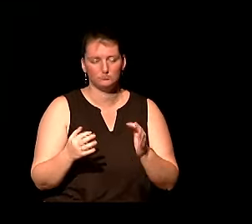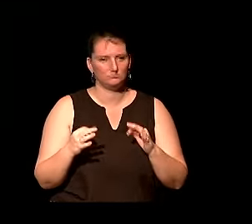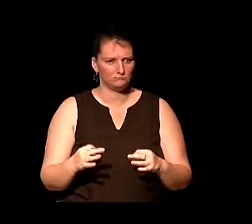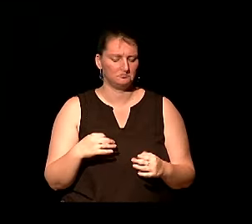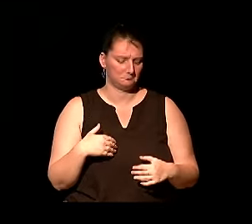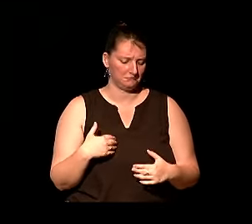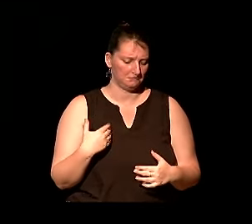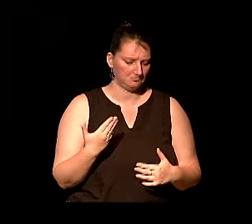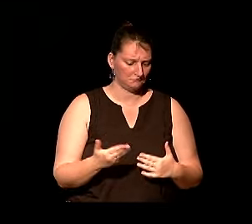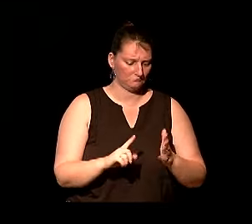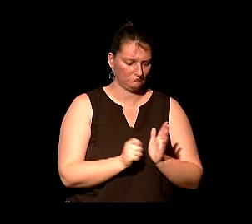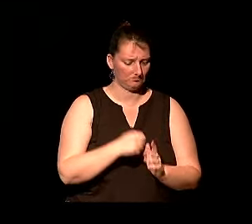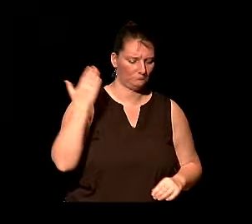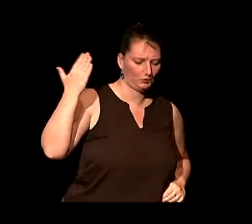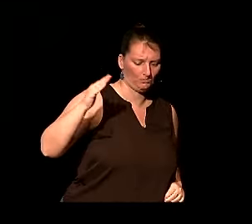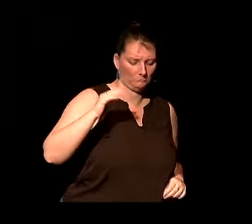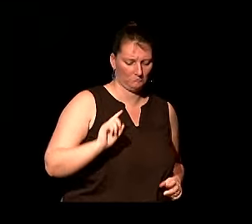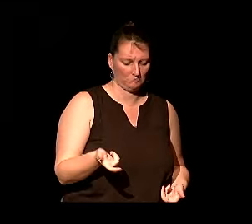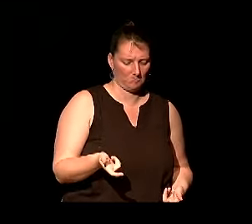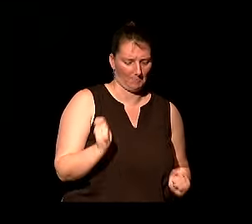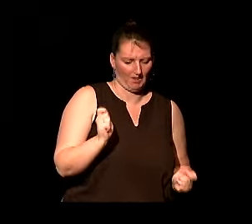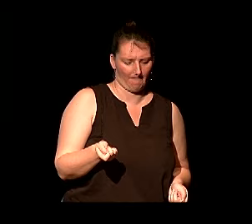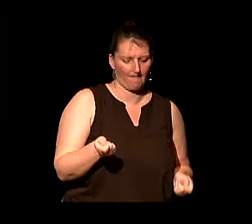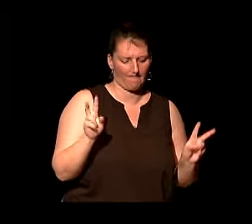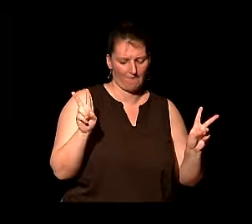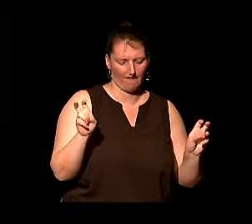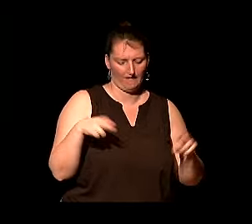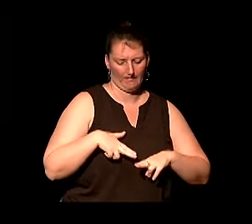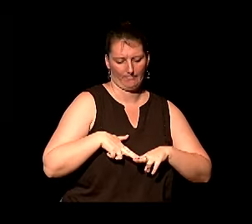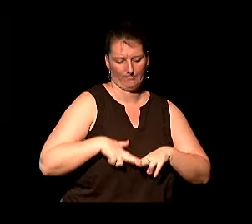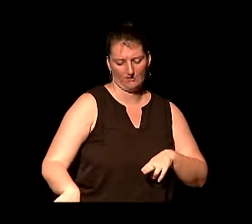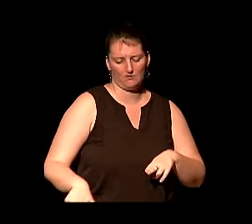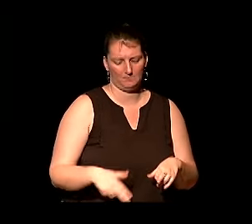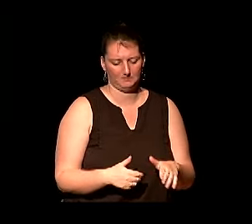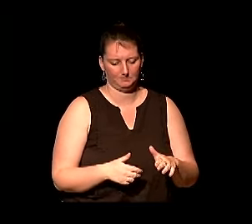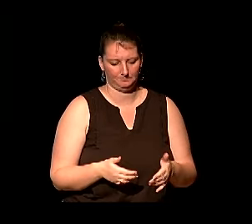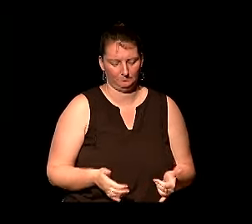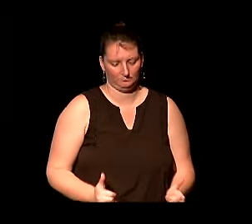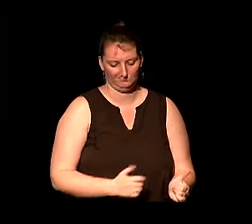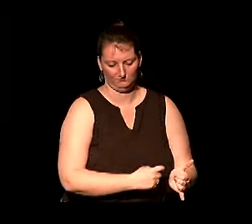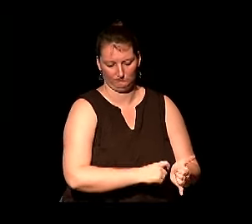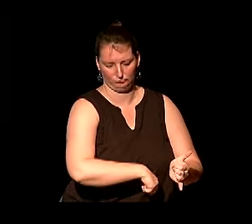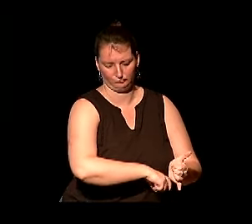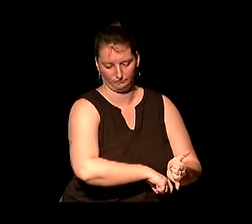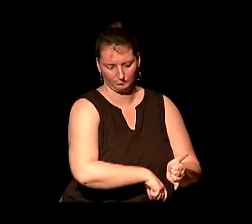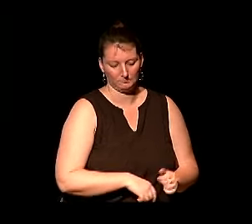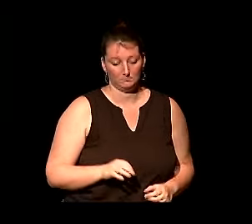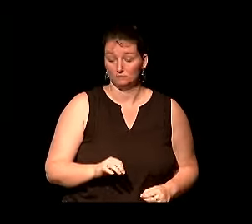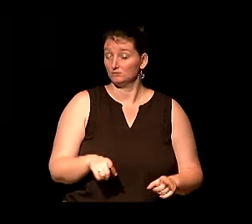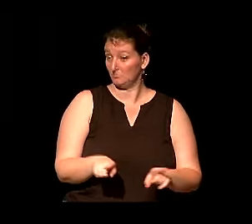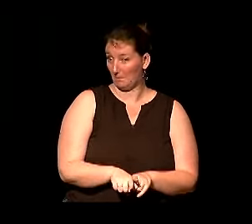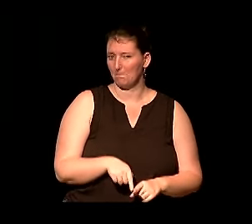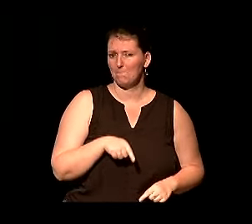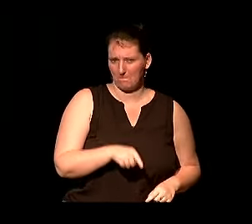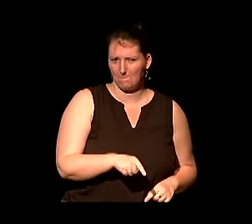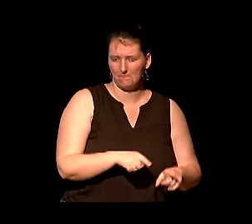dans L'Appât, donc The Naked Spur, il va y avoir là aussi une résonance avec